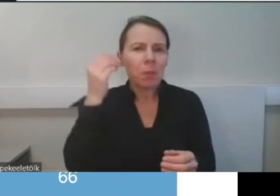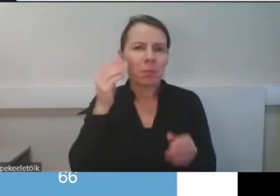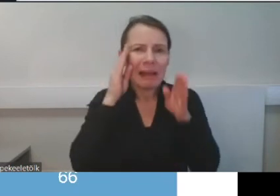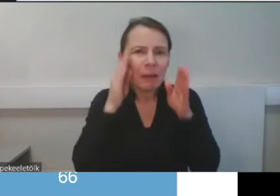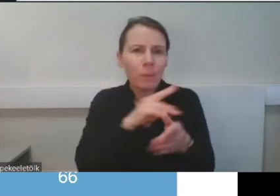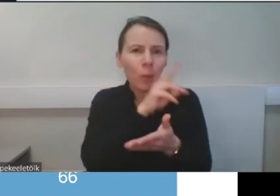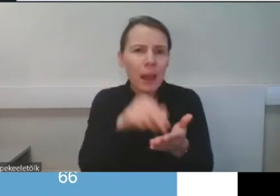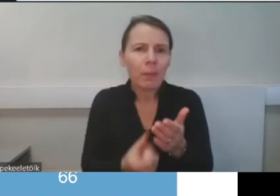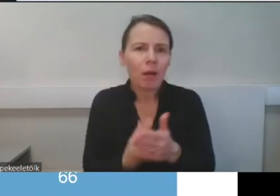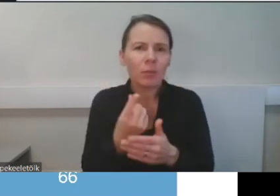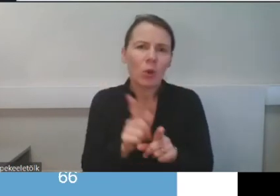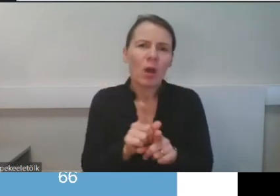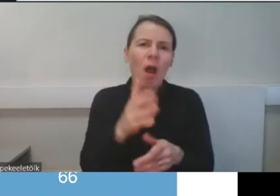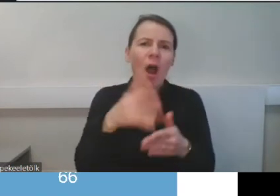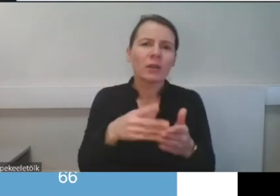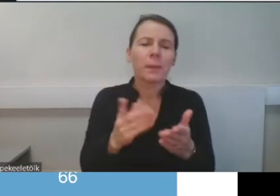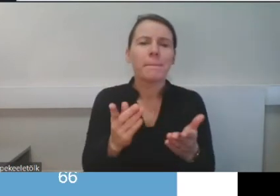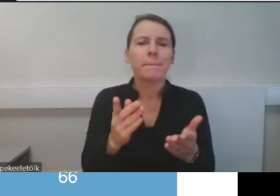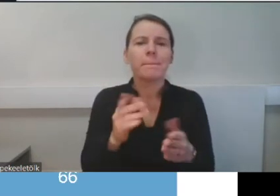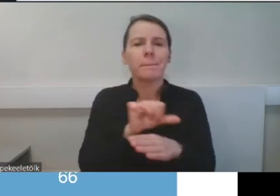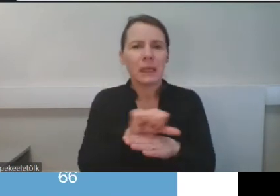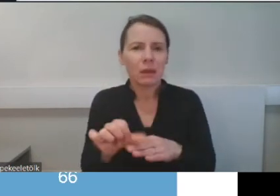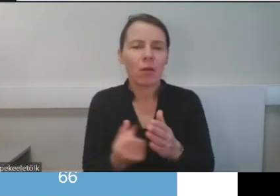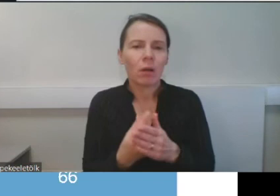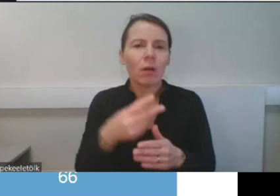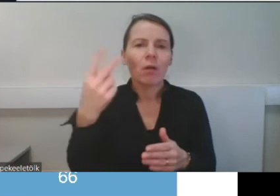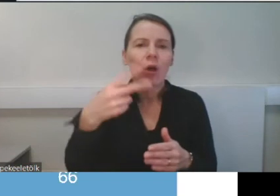pool korrektne ülevaade puudega inimeste